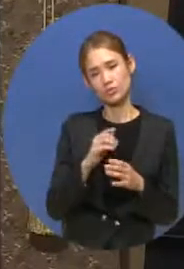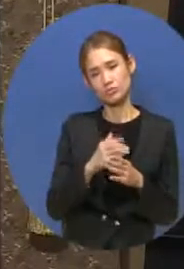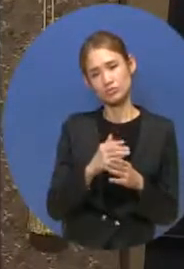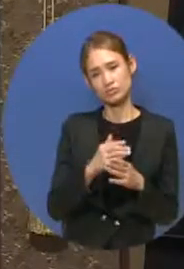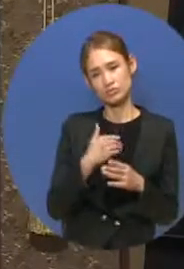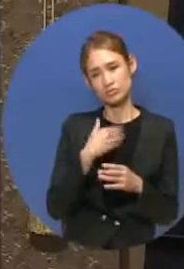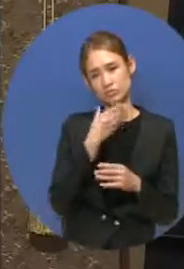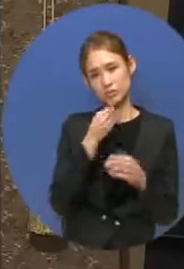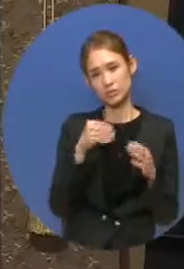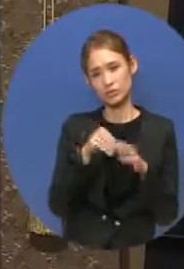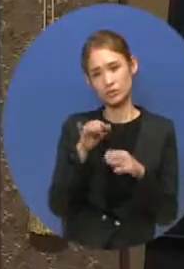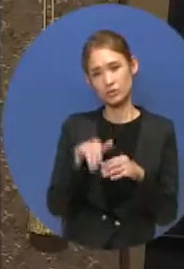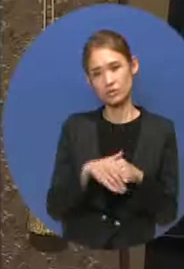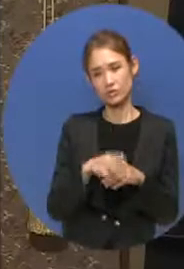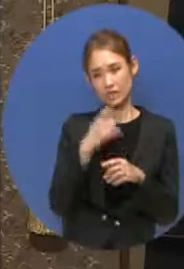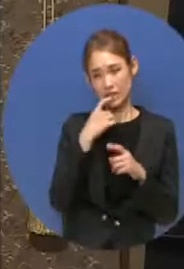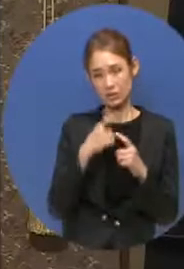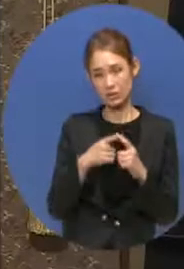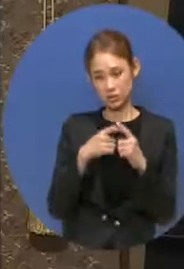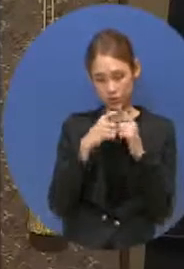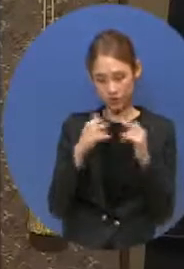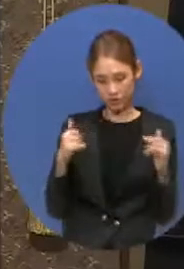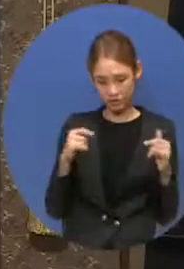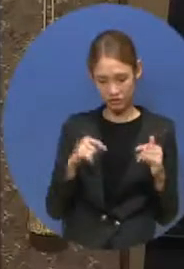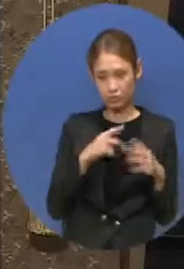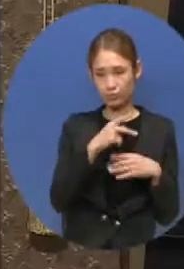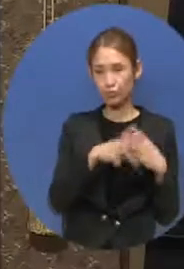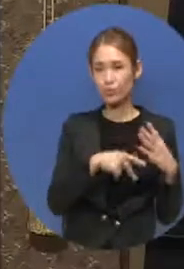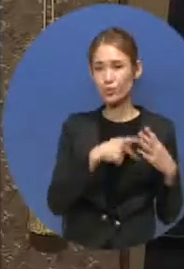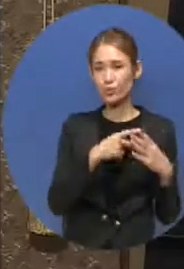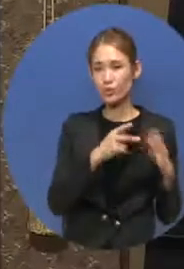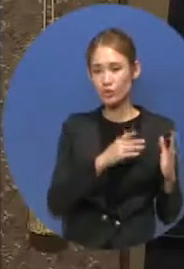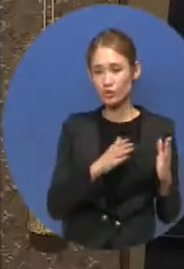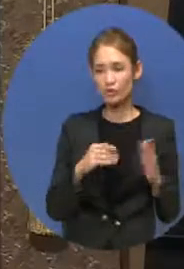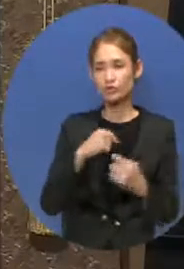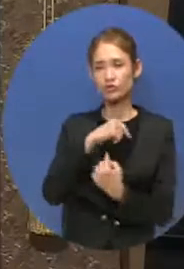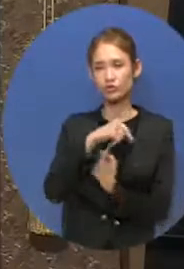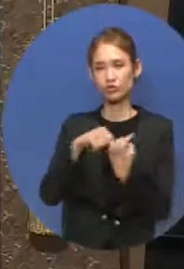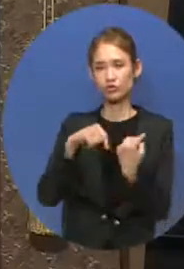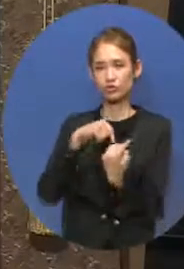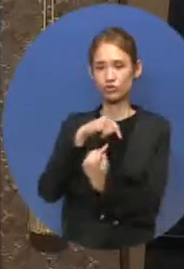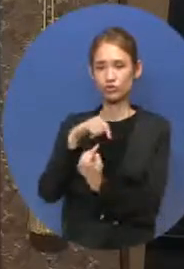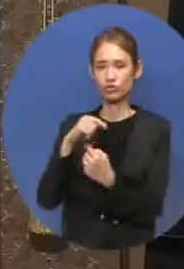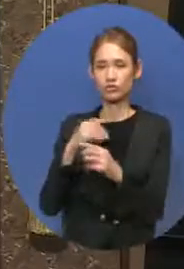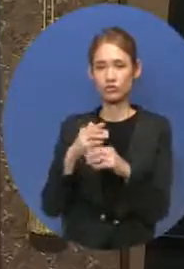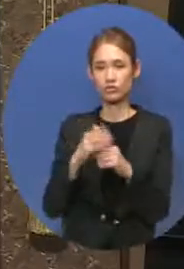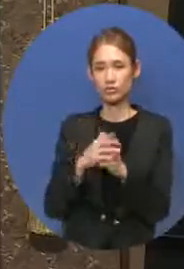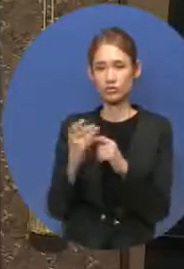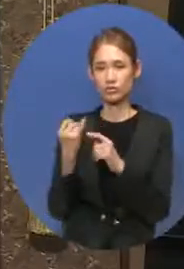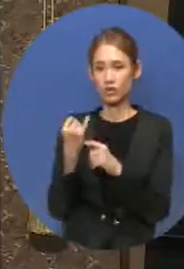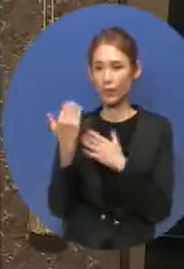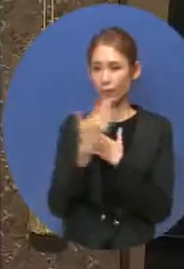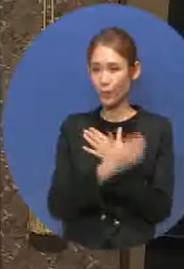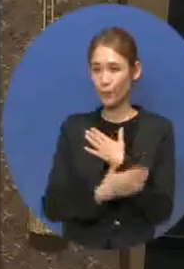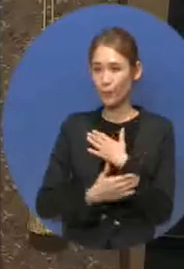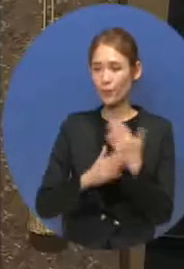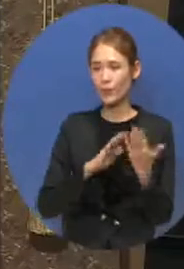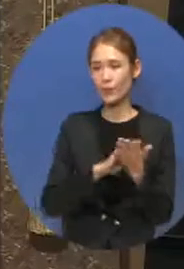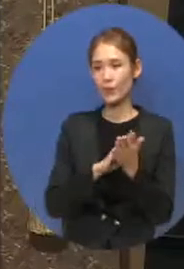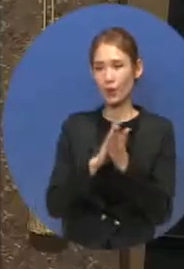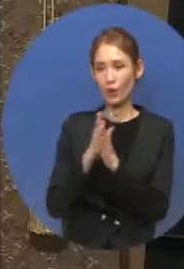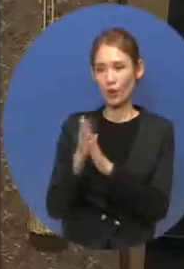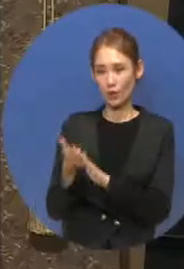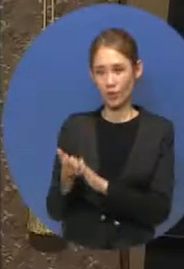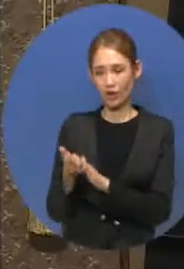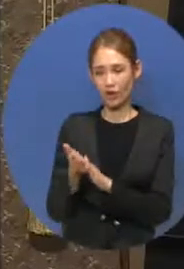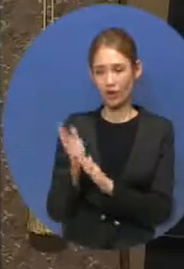복지관에 지금 현재 간호사분이 이 프로젝트를 운영하고 있습니다. 그래서 여성의 몸의 변화, 신체의 변화가 굉장히